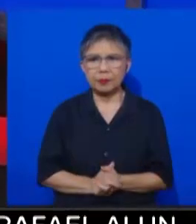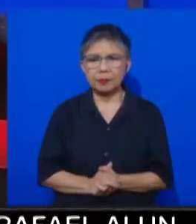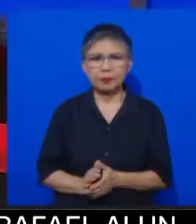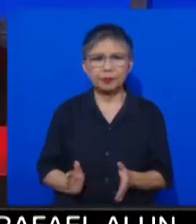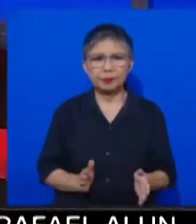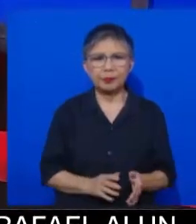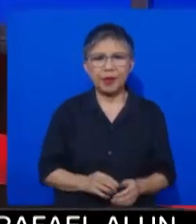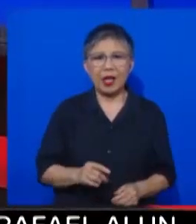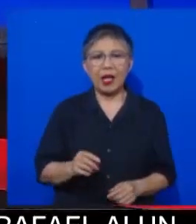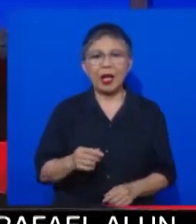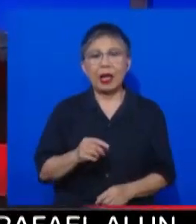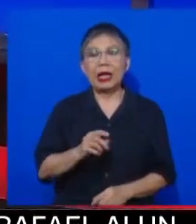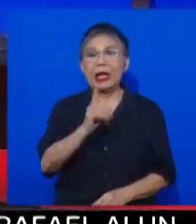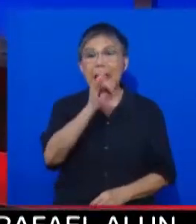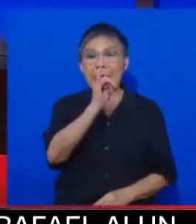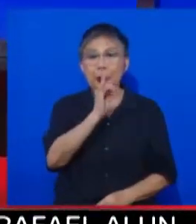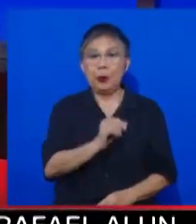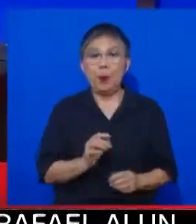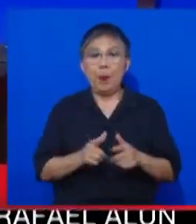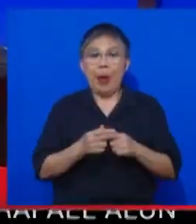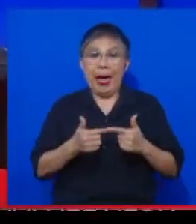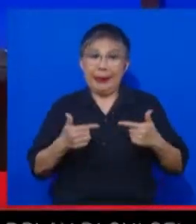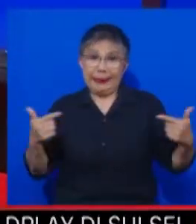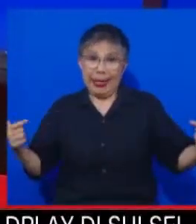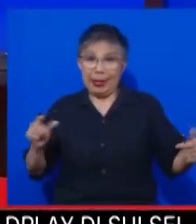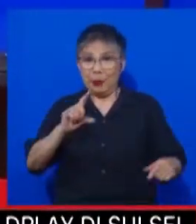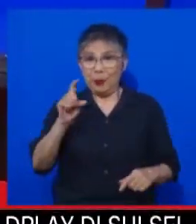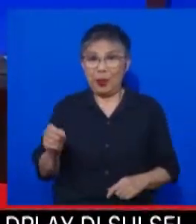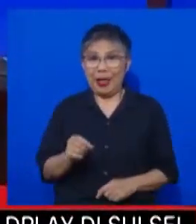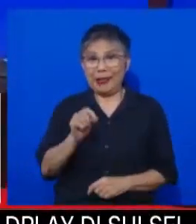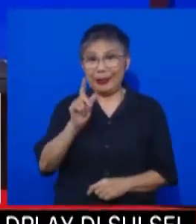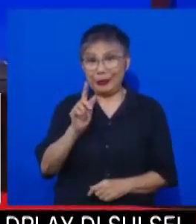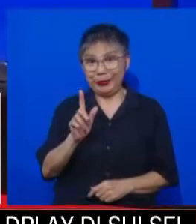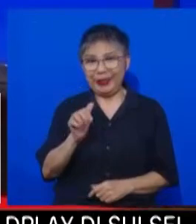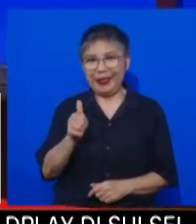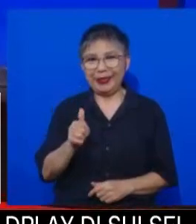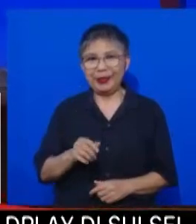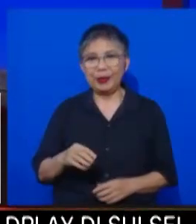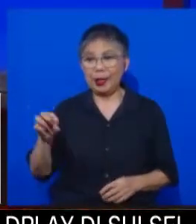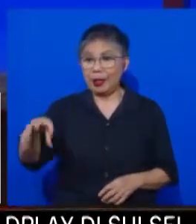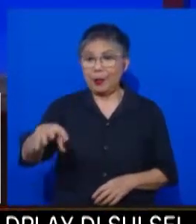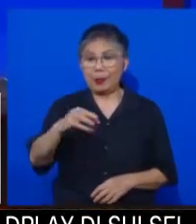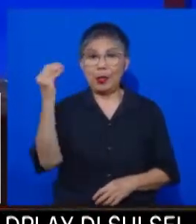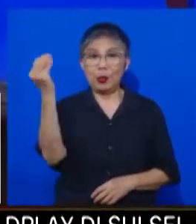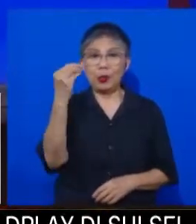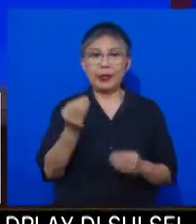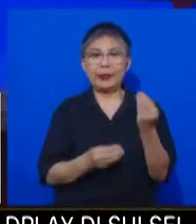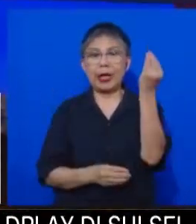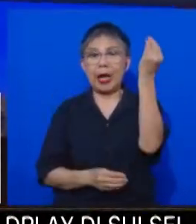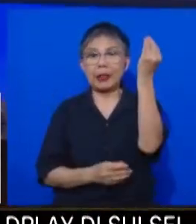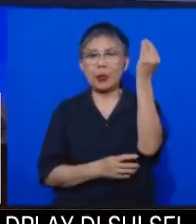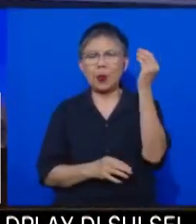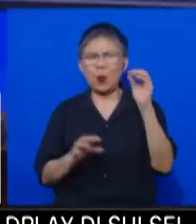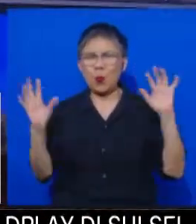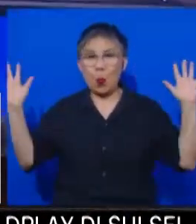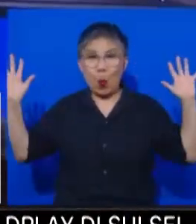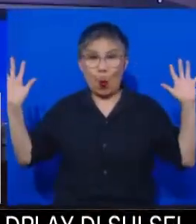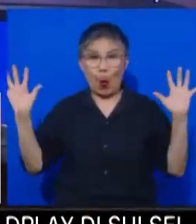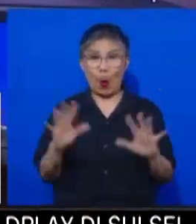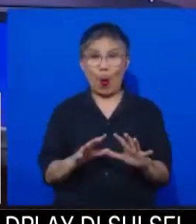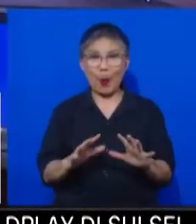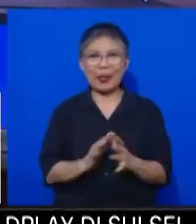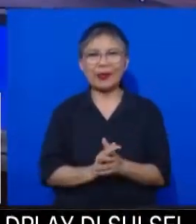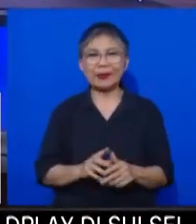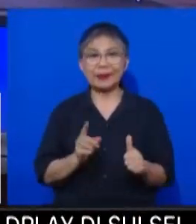Iya, long weekend atau libur panjang pada awal Juni 2023 kali ini membuat lokasi wisata di Kota Jakarta ramai dikunjungi.